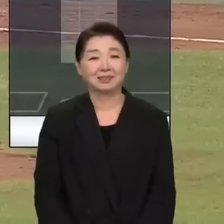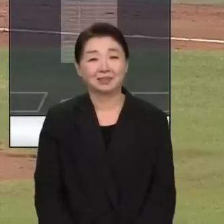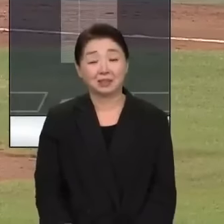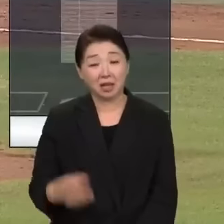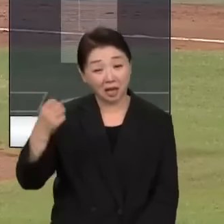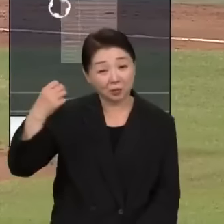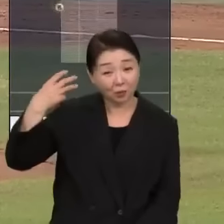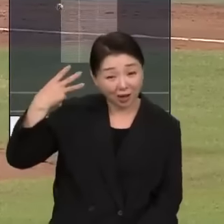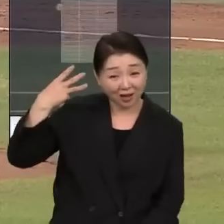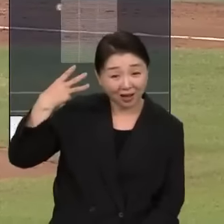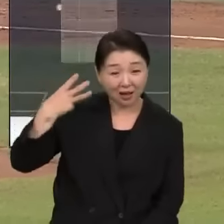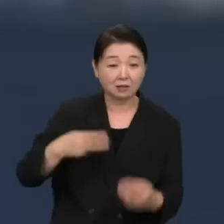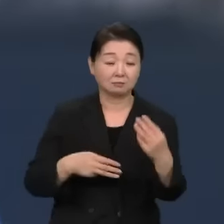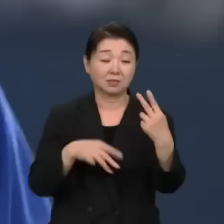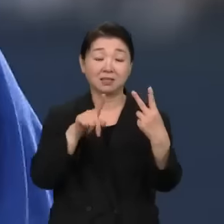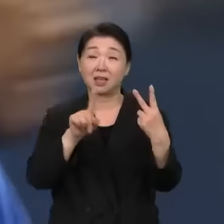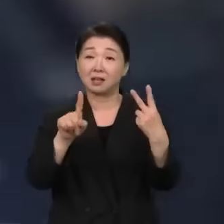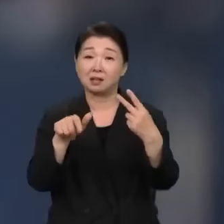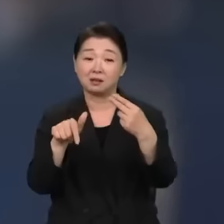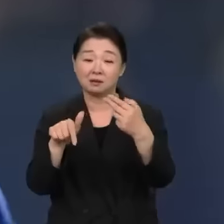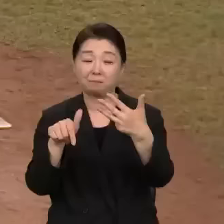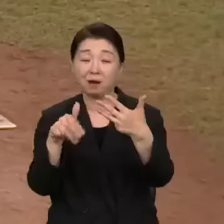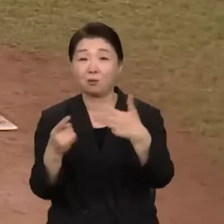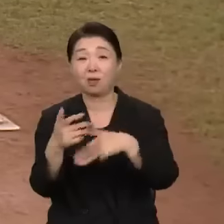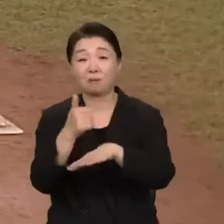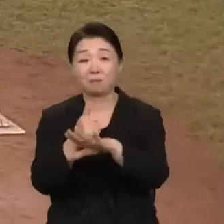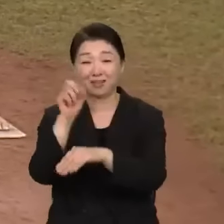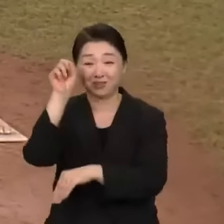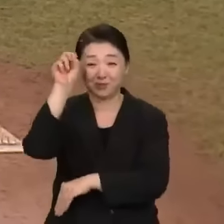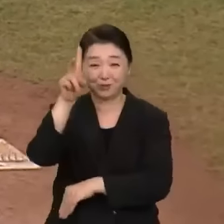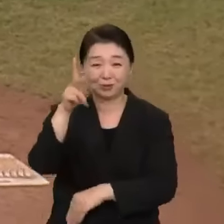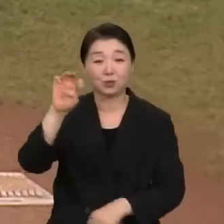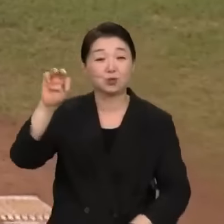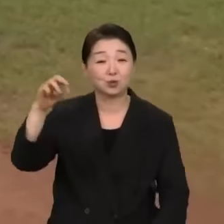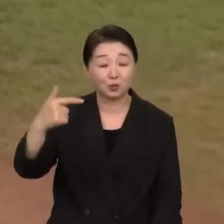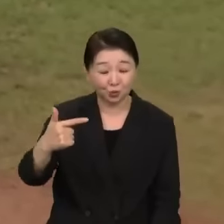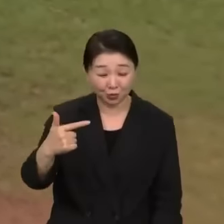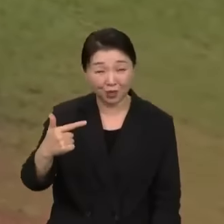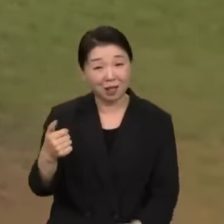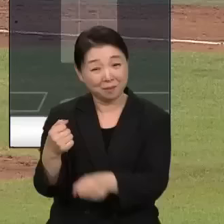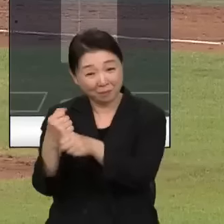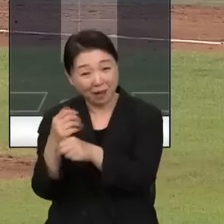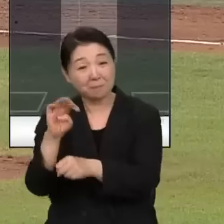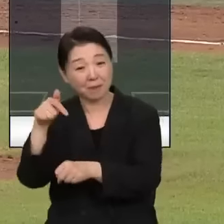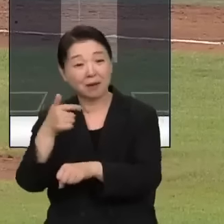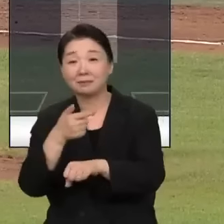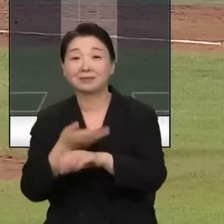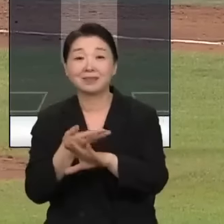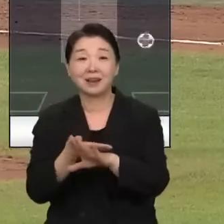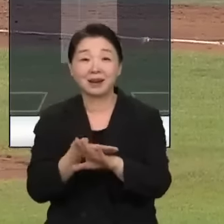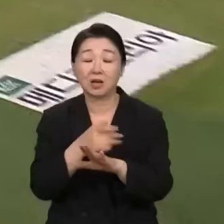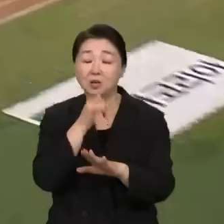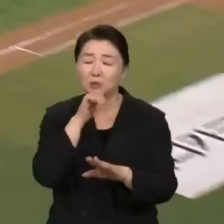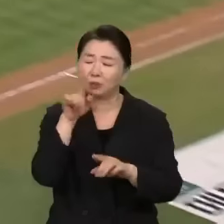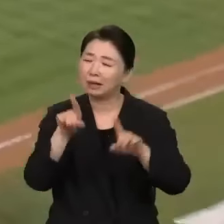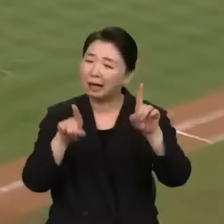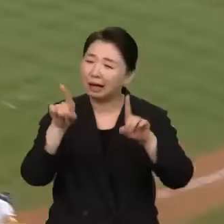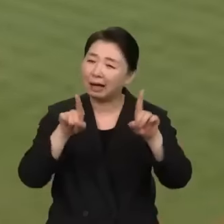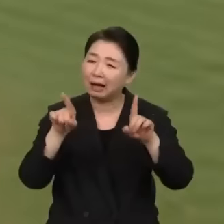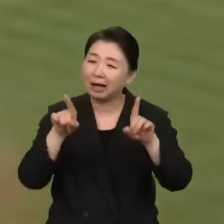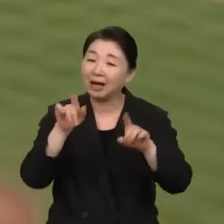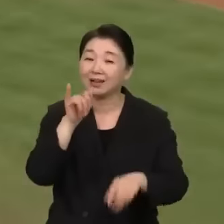한화가 2대1로 앞선 8회 말 선발 투수 류현진에 이어 마운드에 오른 박상원도 다르지 않았습니다. 한 점차 불안한 승부를 잊은